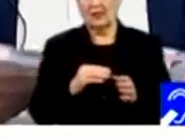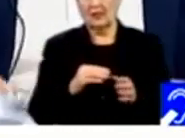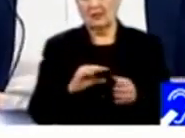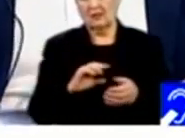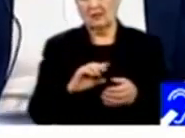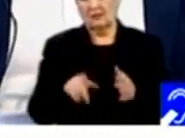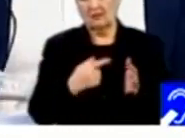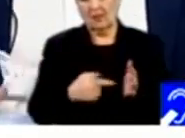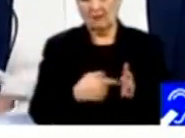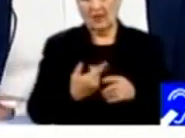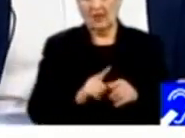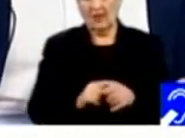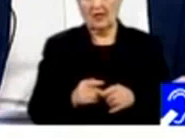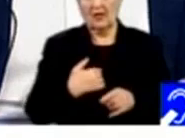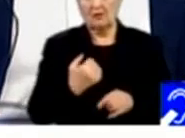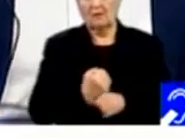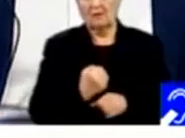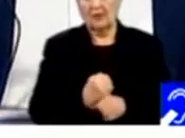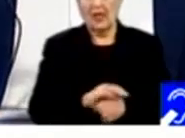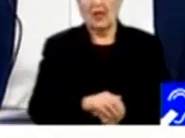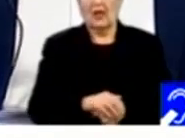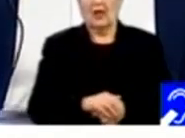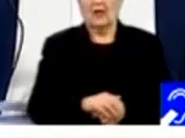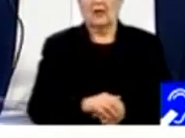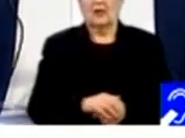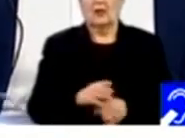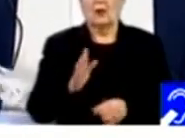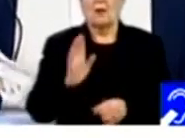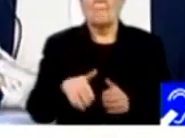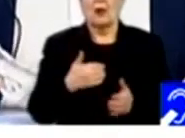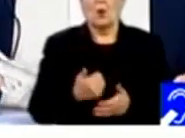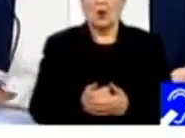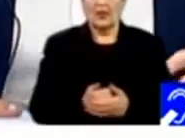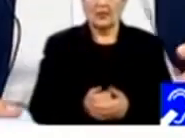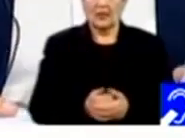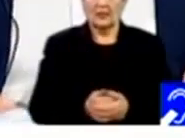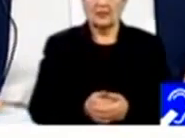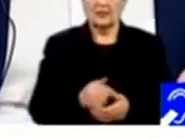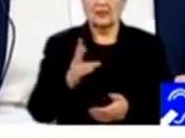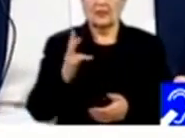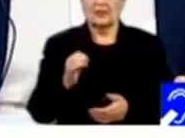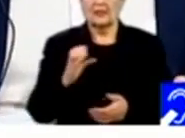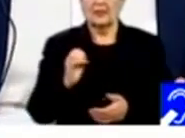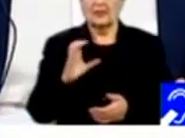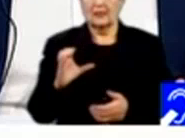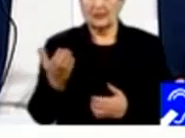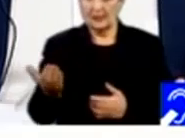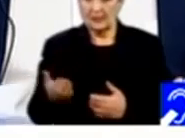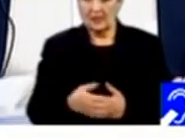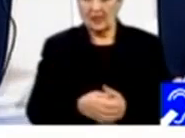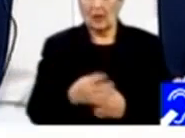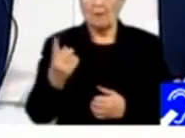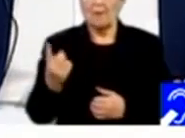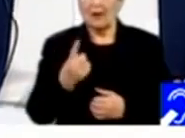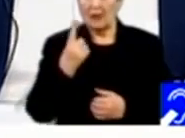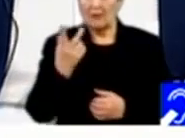pe care le-am pregătite. Acum, revenind la priorități, le-a pomenit Andrei Năstase, domnule Ceban, care sunt